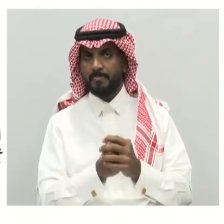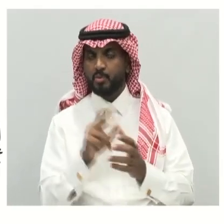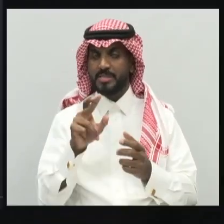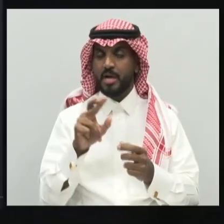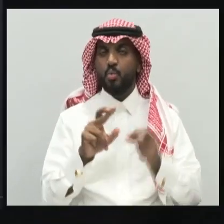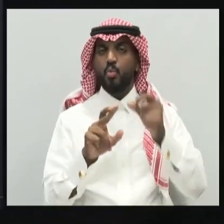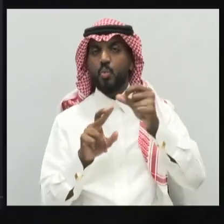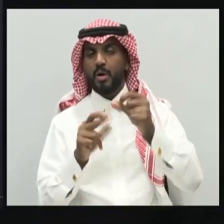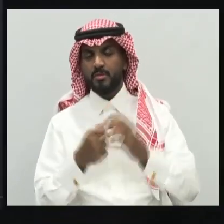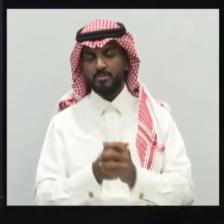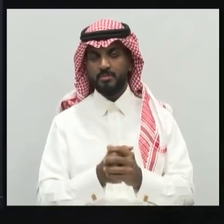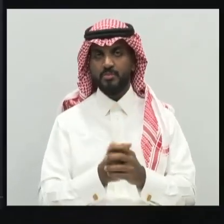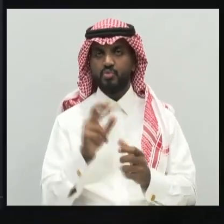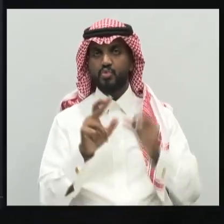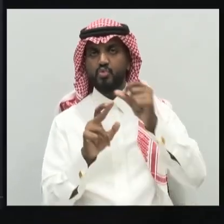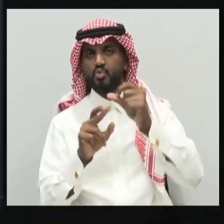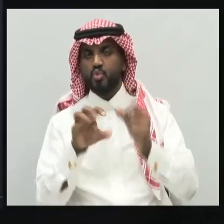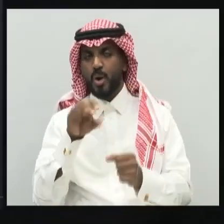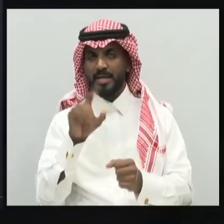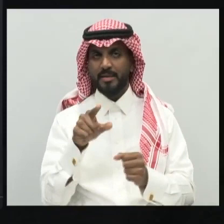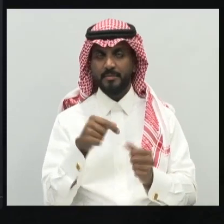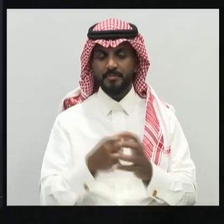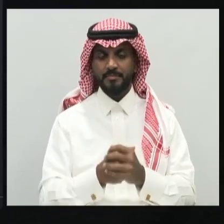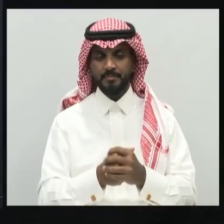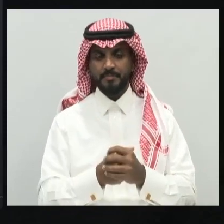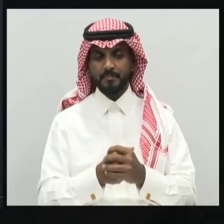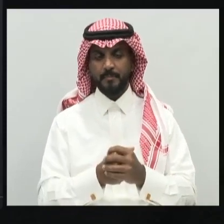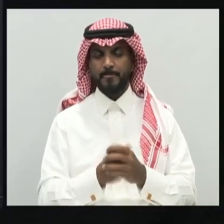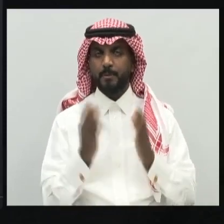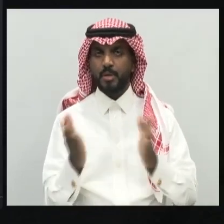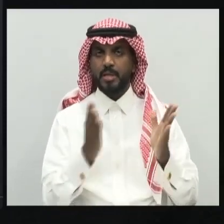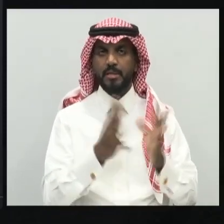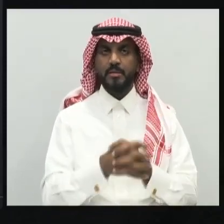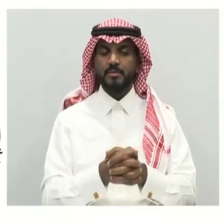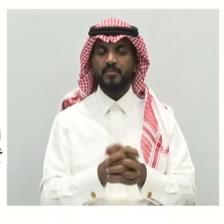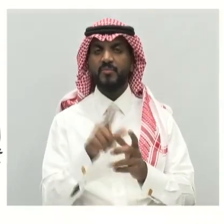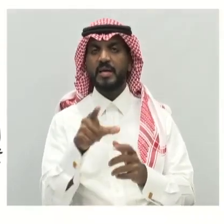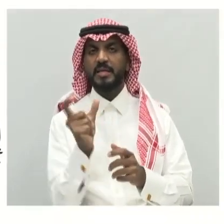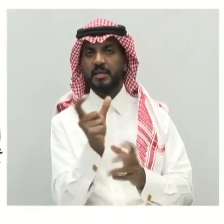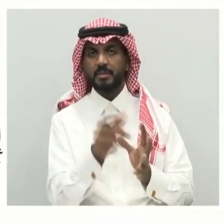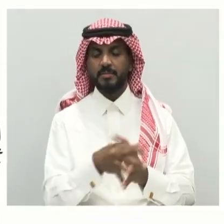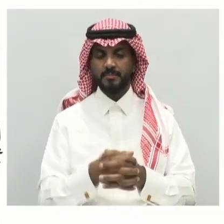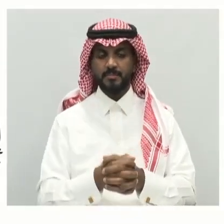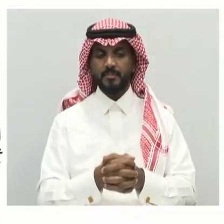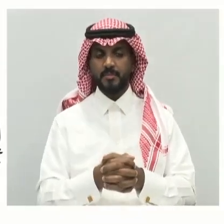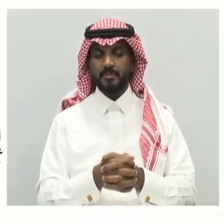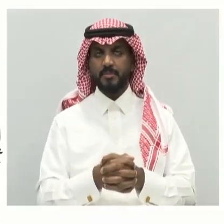الضمه ذو زهير وايضا في هذه الكلمه